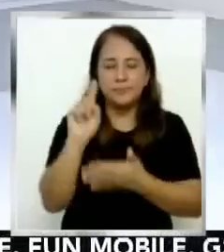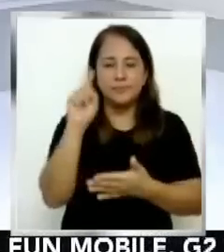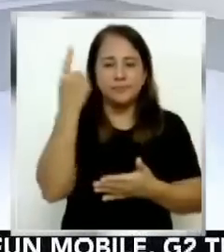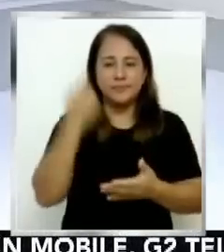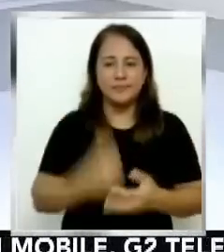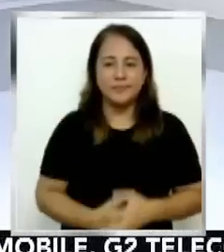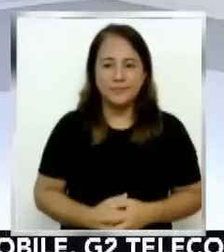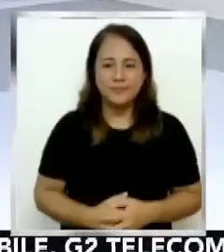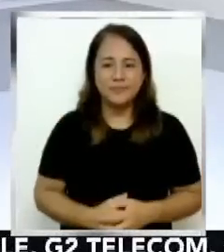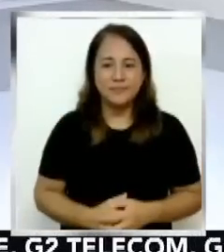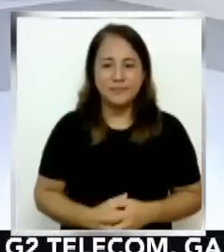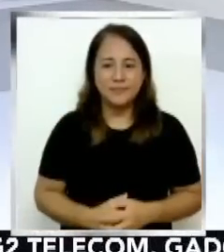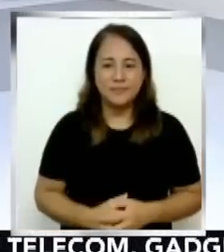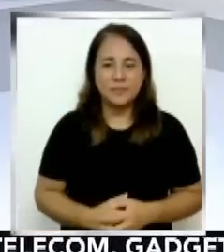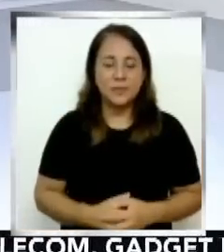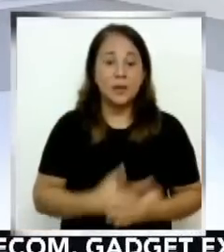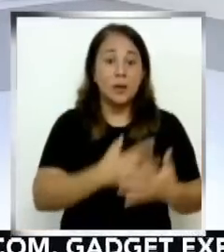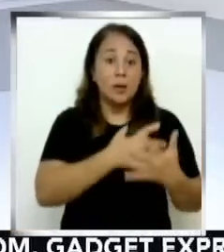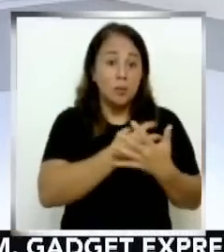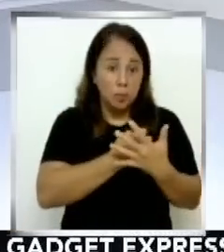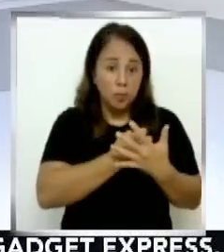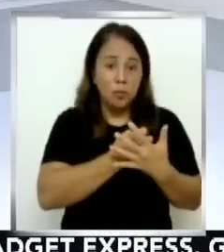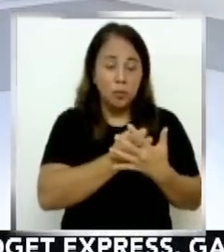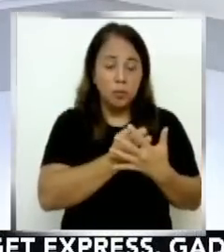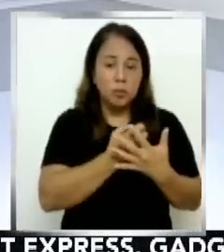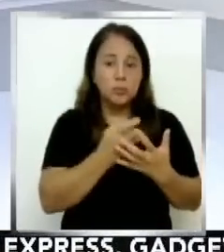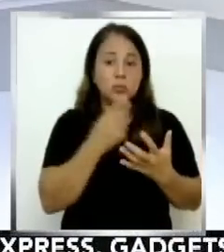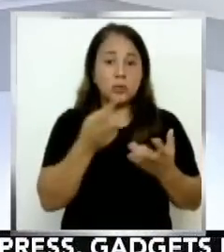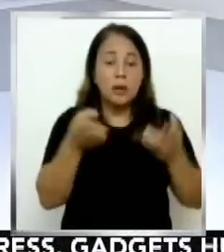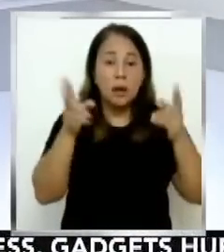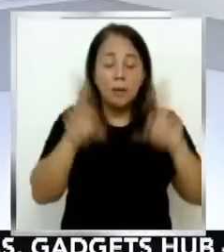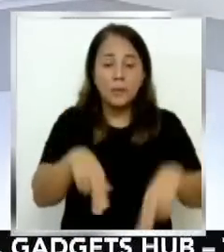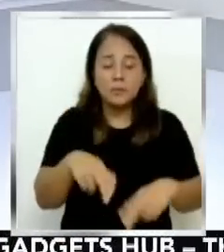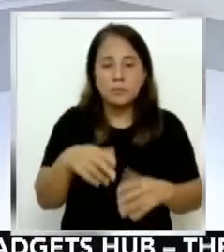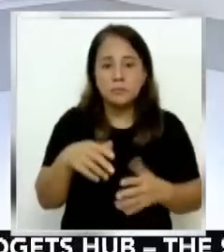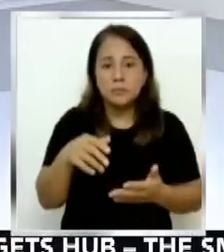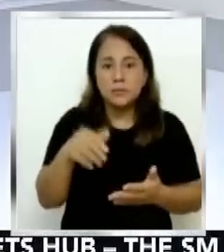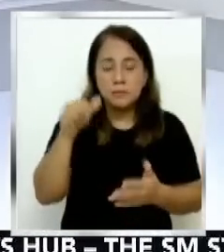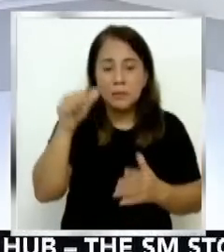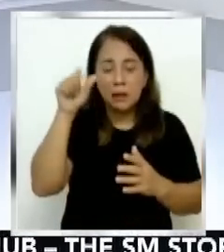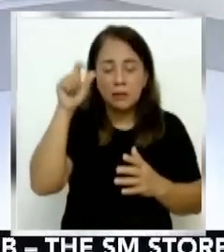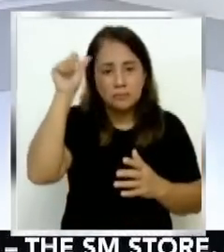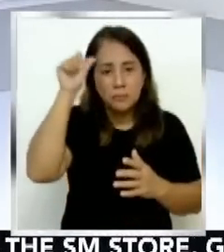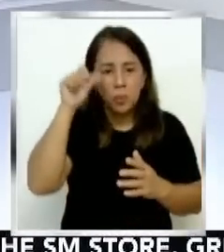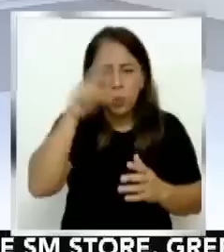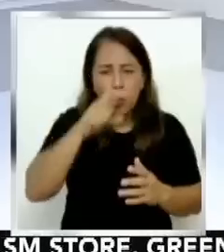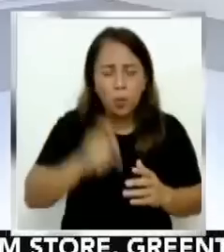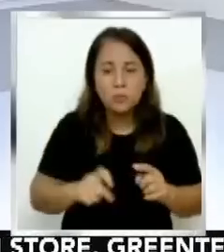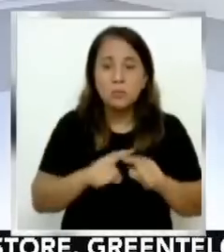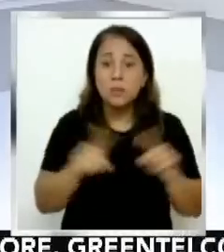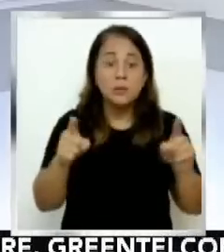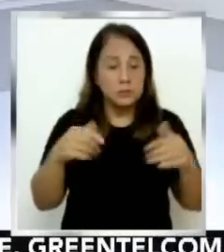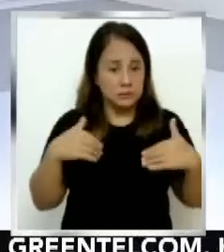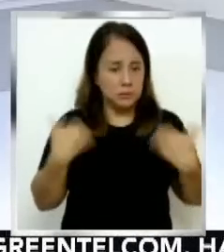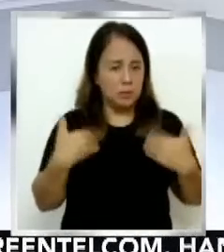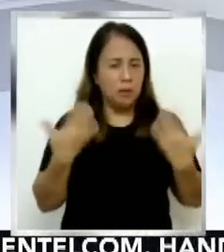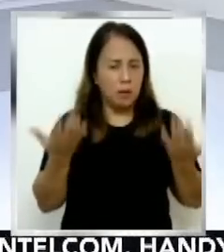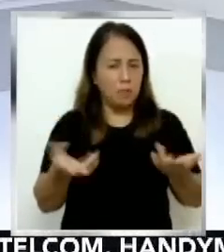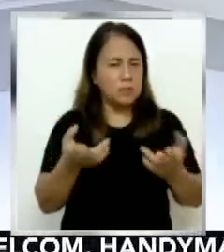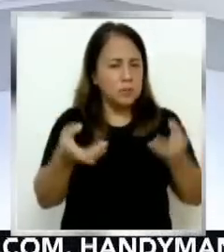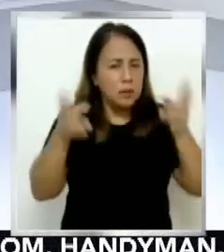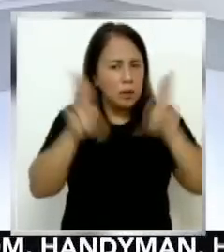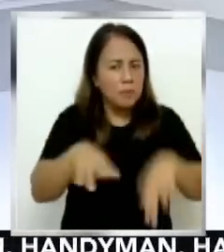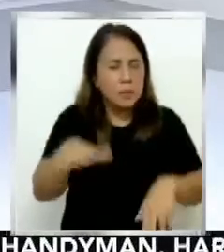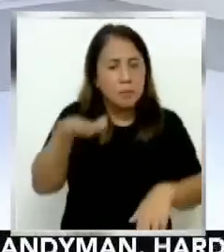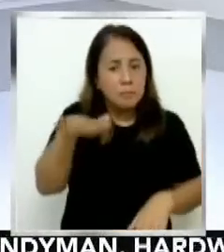Ang stroke na kadalasang tumatama sa matatanda, naranasan ng isang bata. Pambihirang stroke ang tumama sa naturang bata na hindi naman daw